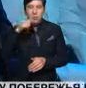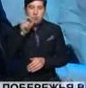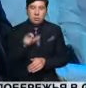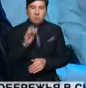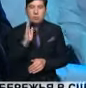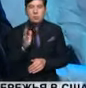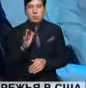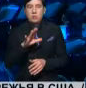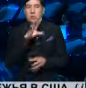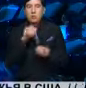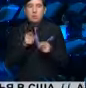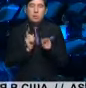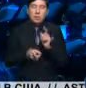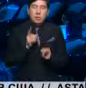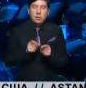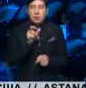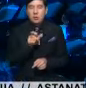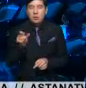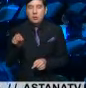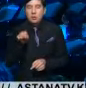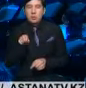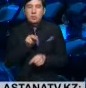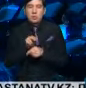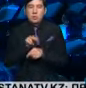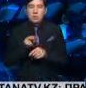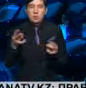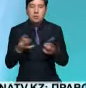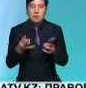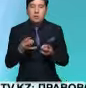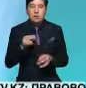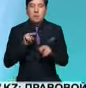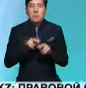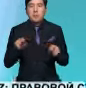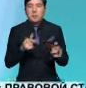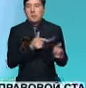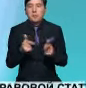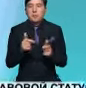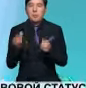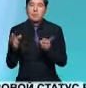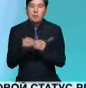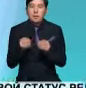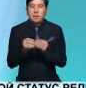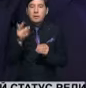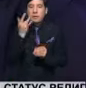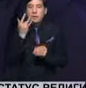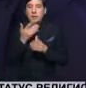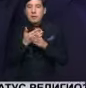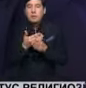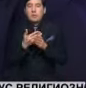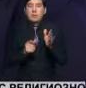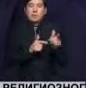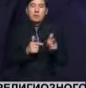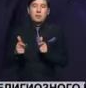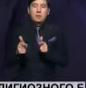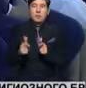Будущее страны по-настоящему в руках учителя. Со своей стороны, депутатский корпус и партия всегда готовы быть рядом и поддерживать все ваши начинания. Также